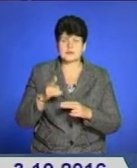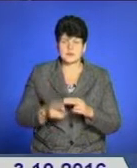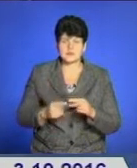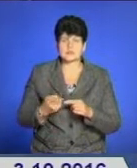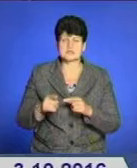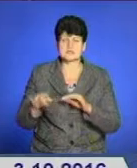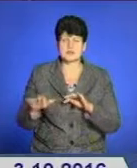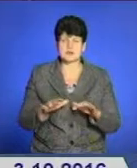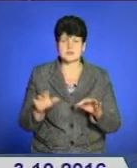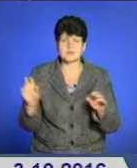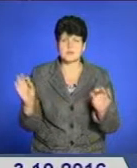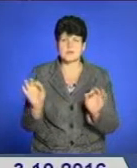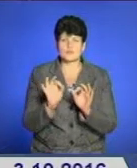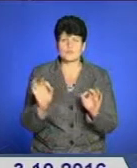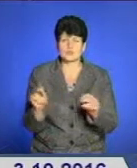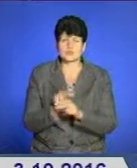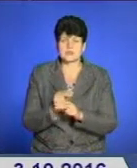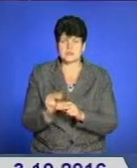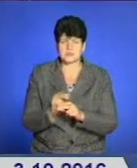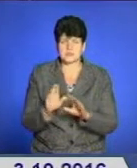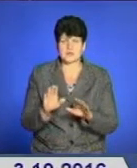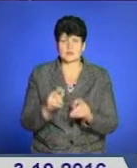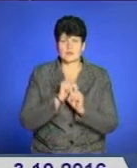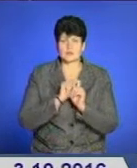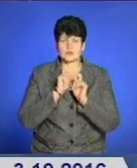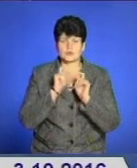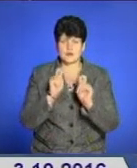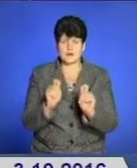акція музикотерапією, яку подарував камерний оркестр обласної філармонії.